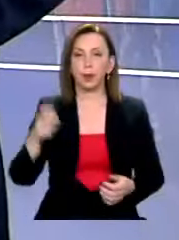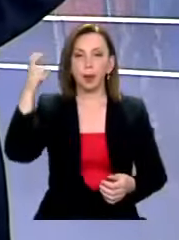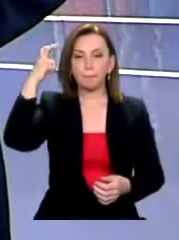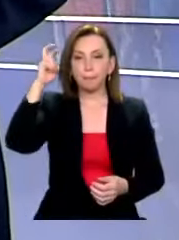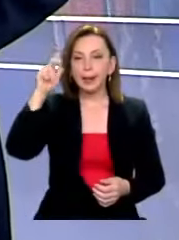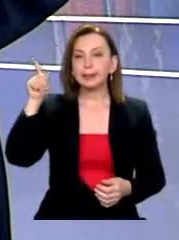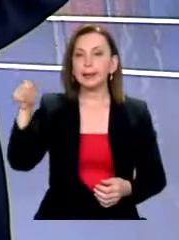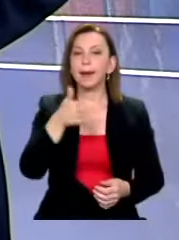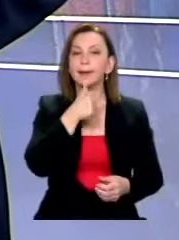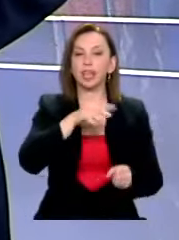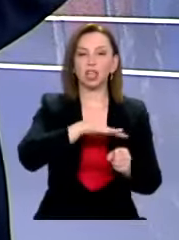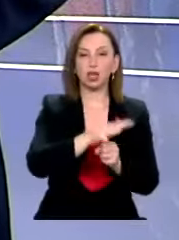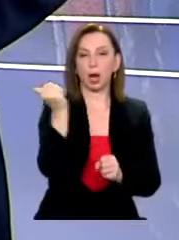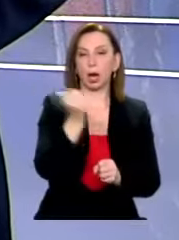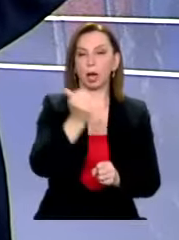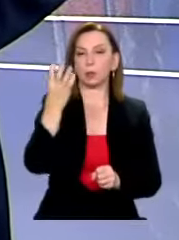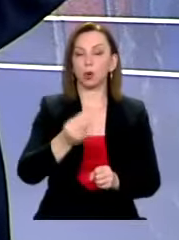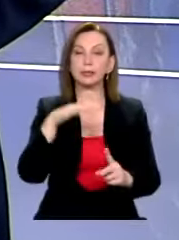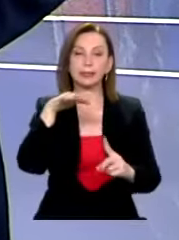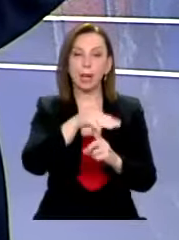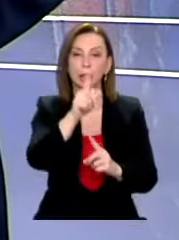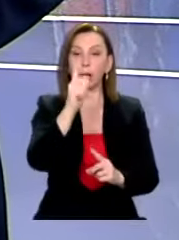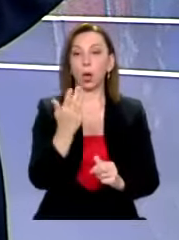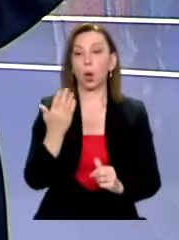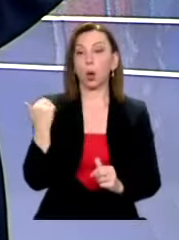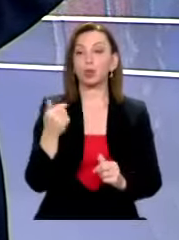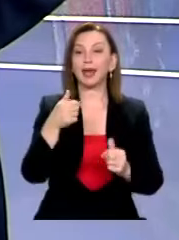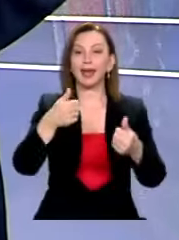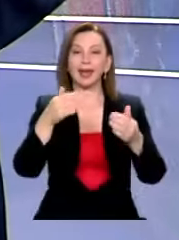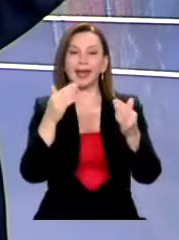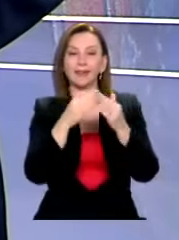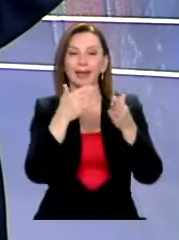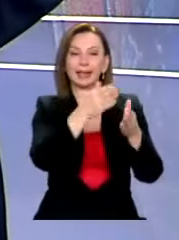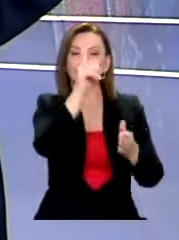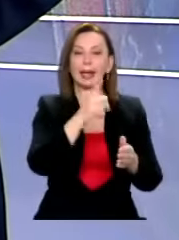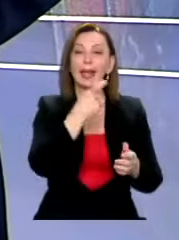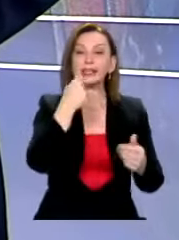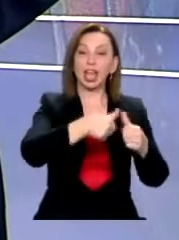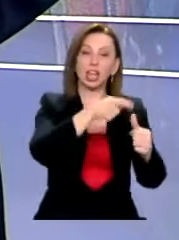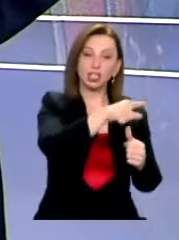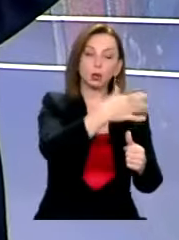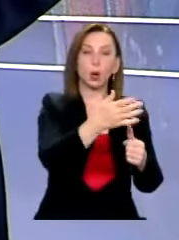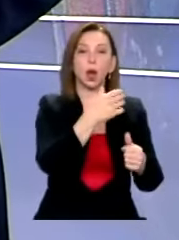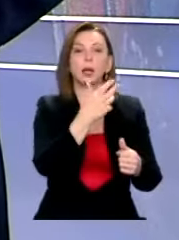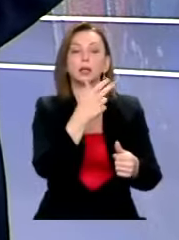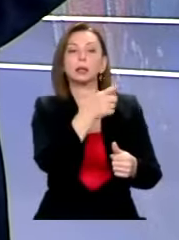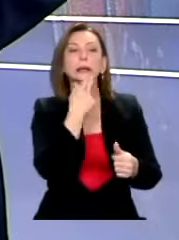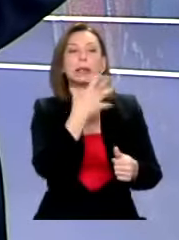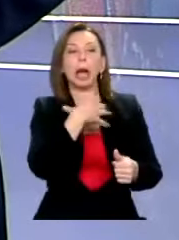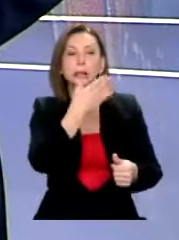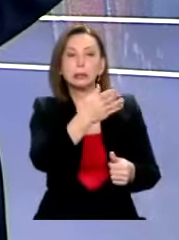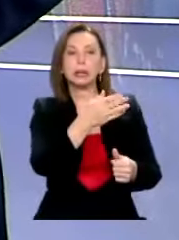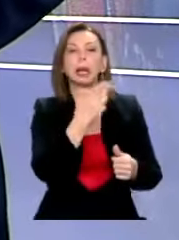Manisa'da erkek şiddeti katliama neden oldu. Saldırgan önce evine gittiği eski eşine, ardından onun annesi ve kardeşine bıçakla